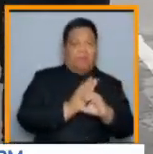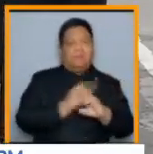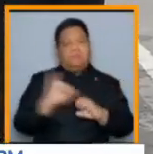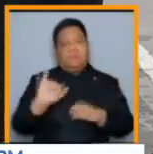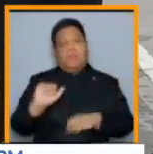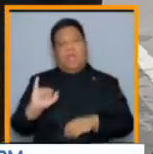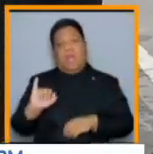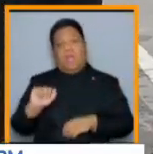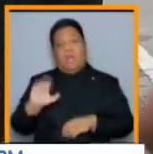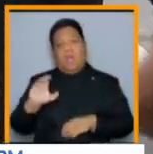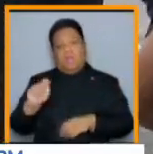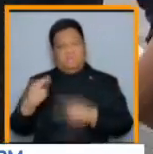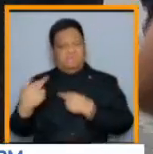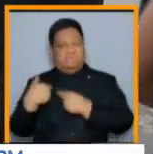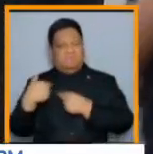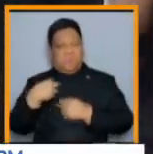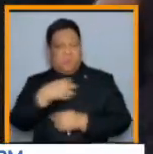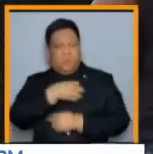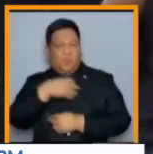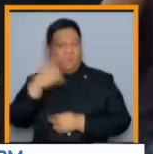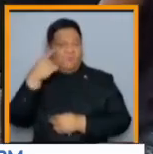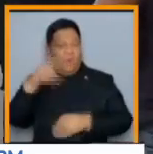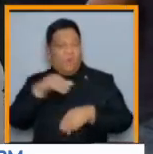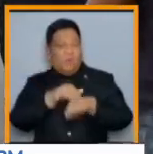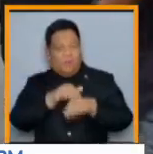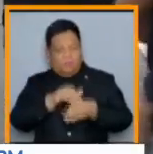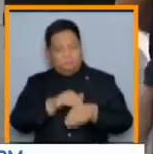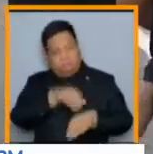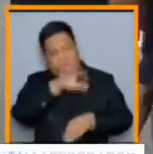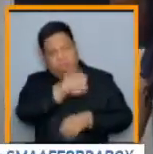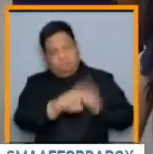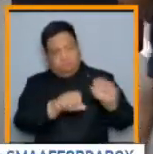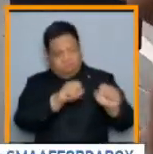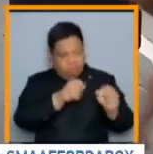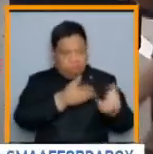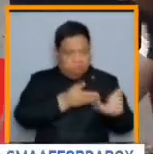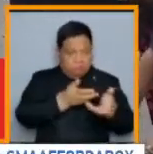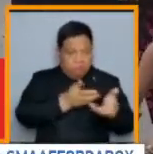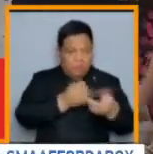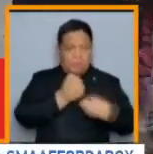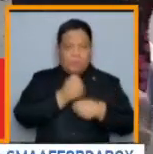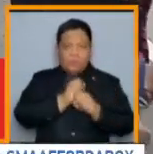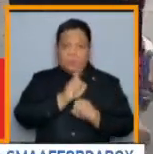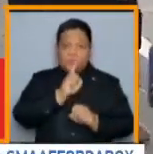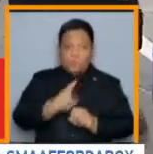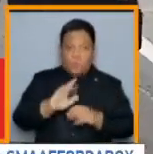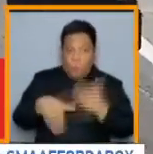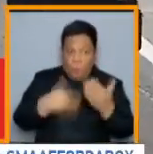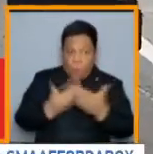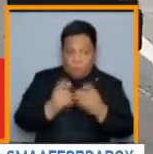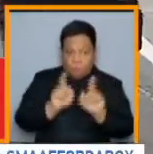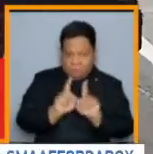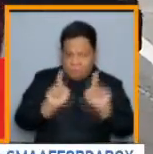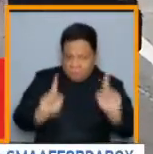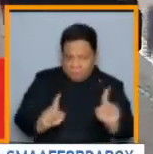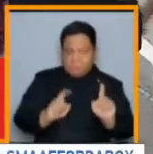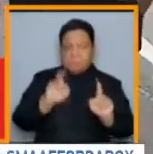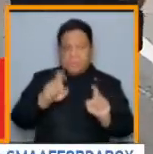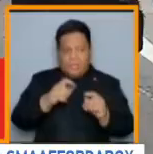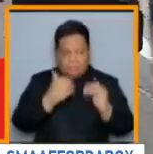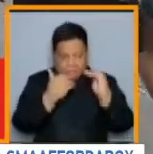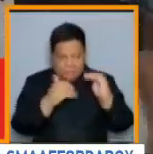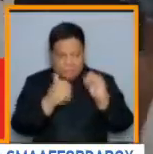mga personnel. At sinisiguro po na lahat ng mga protocols ay nasusunod at kailangan din po syempre sumunod sa mga